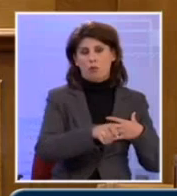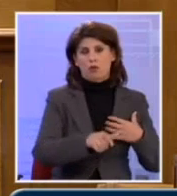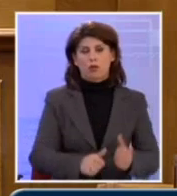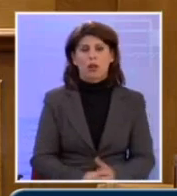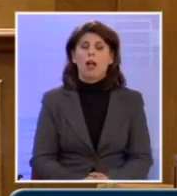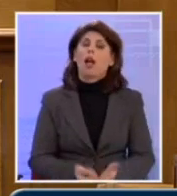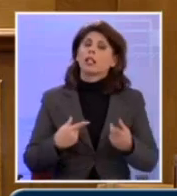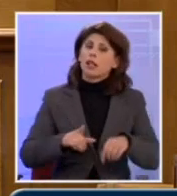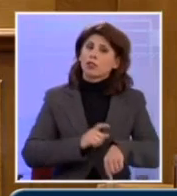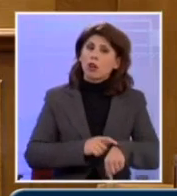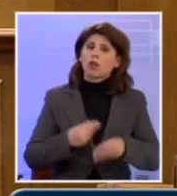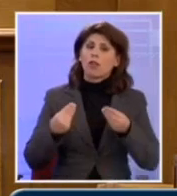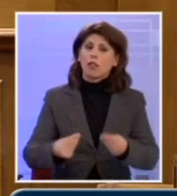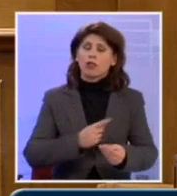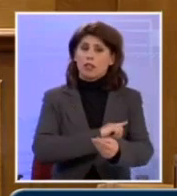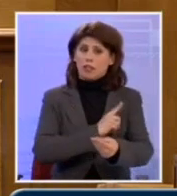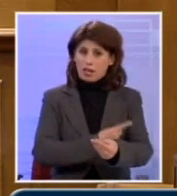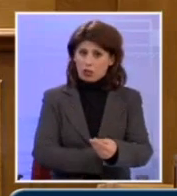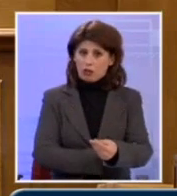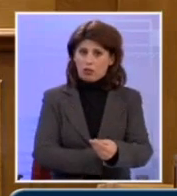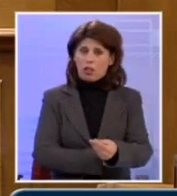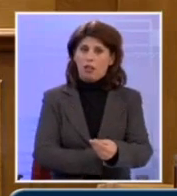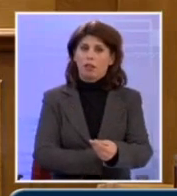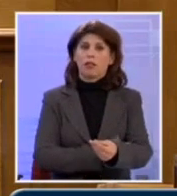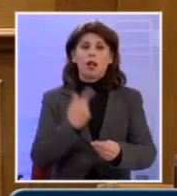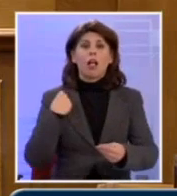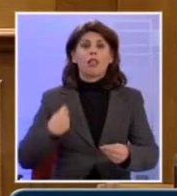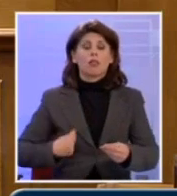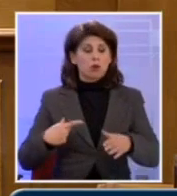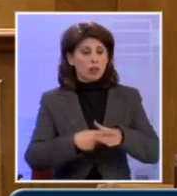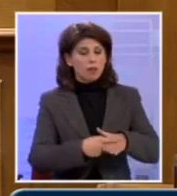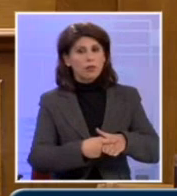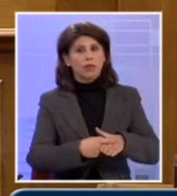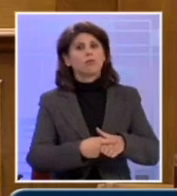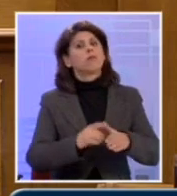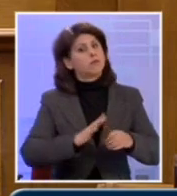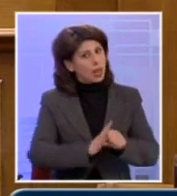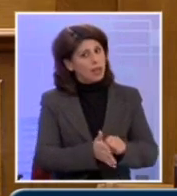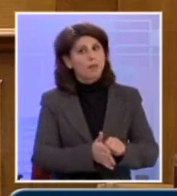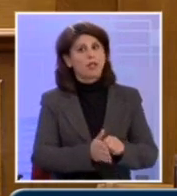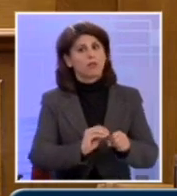αλλά ταυτόχρονα θα δώσει και τη δυνατότητα να γεμίσουν τα δημόσια ταμεία και τα ασφαλιστικά ταμεία.